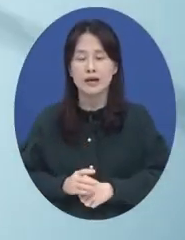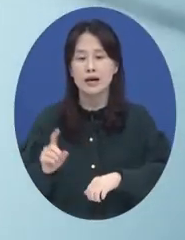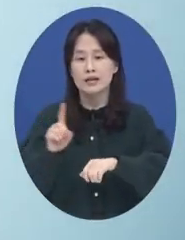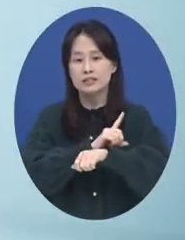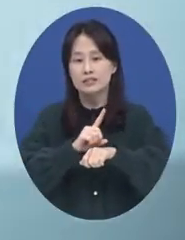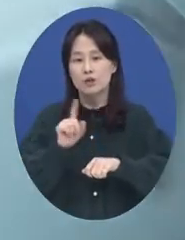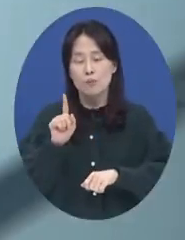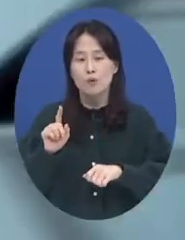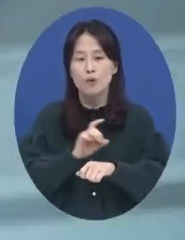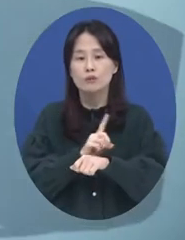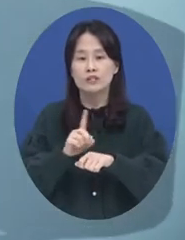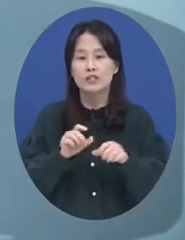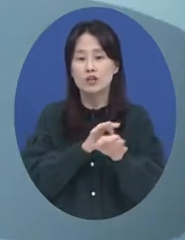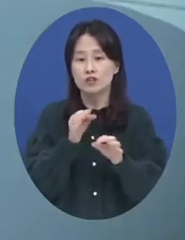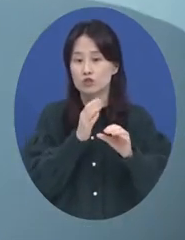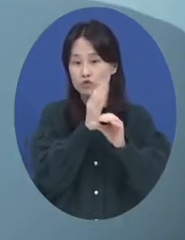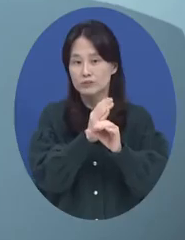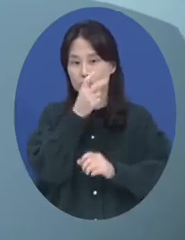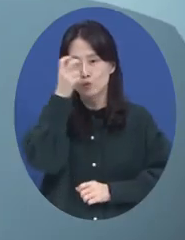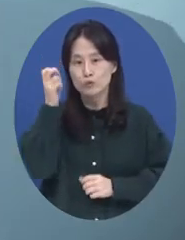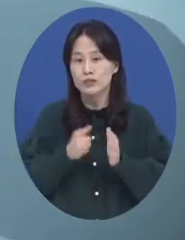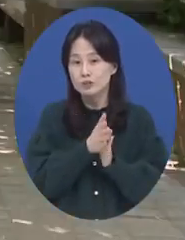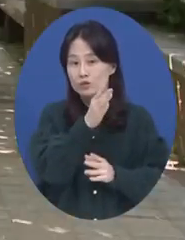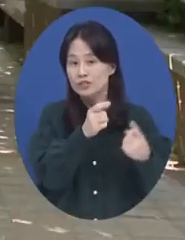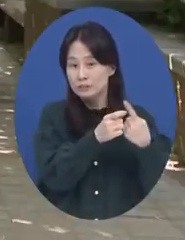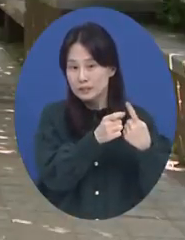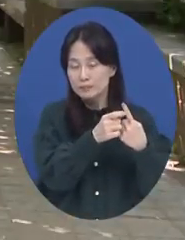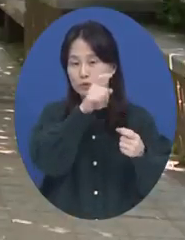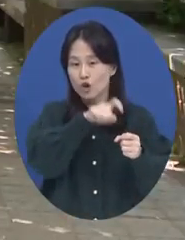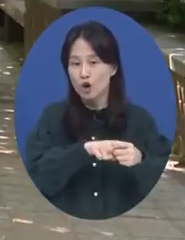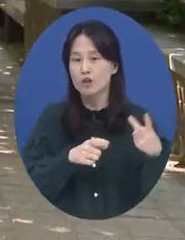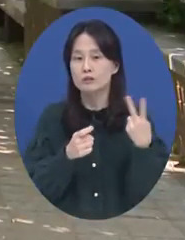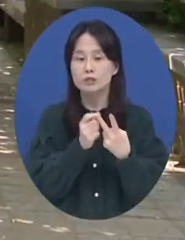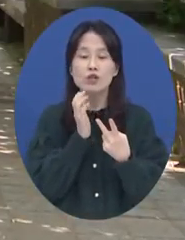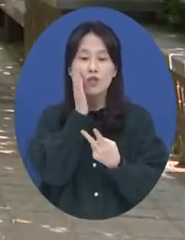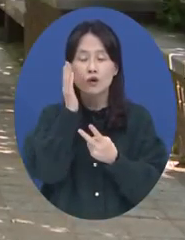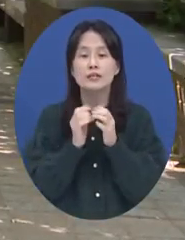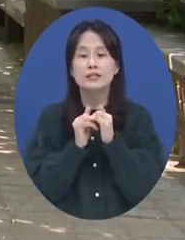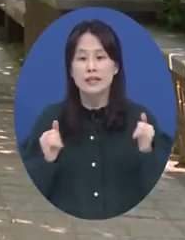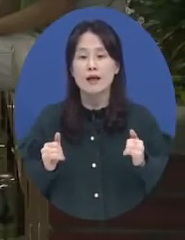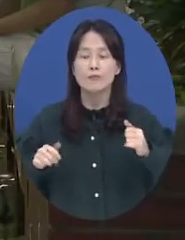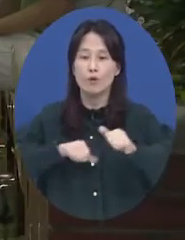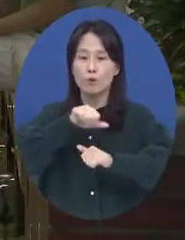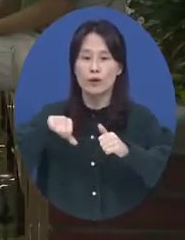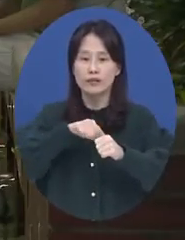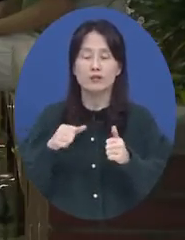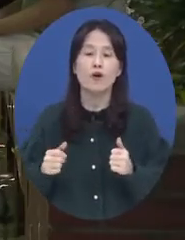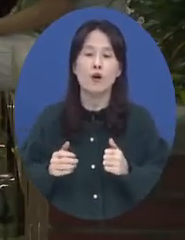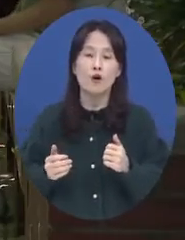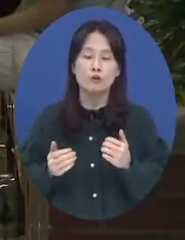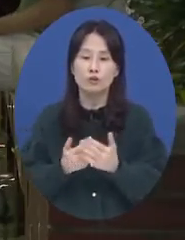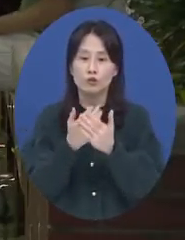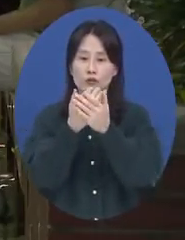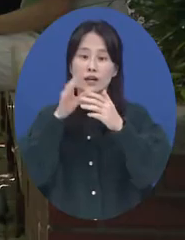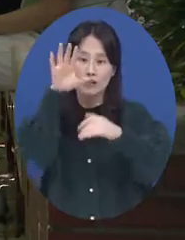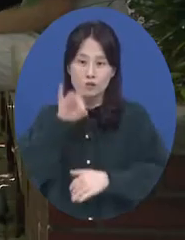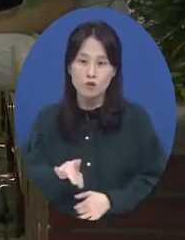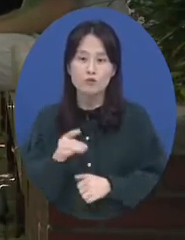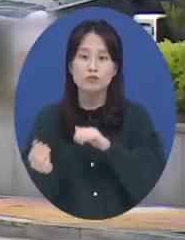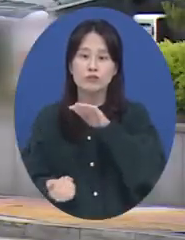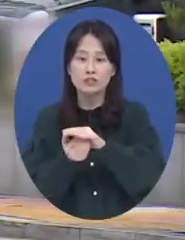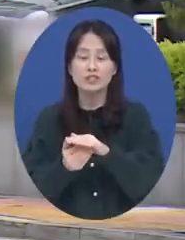주들은 디지털 경제가 중심이 되는 똑똑한 보수를 표 반 그린 주들은 사람과 환경 성장의 조화를 이루는 그린 토시를 구사하고